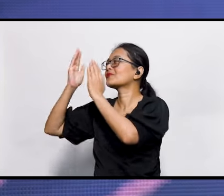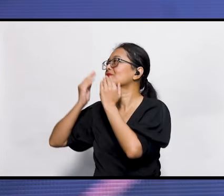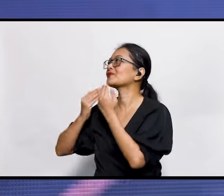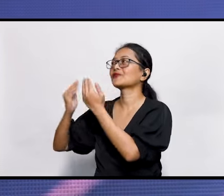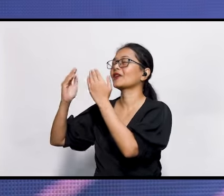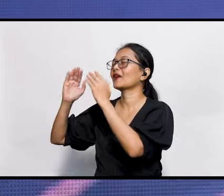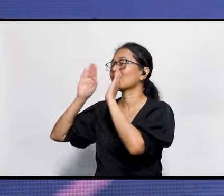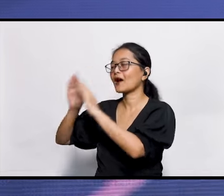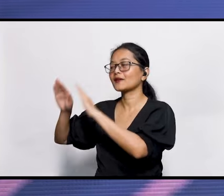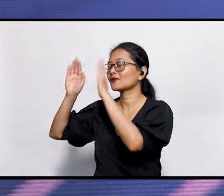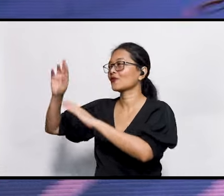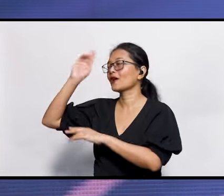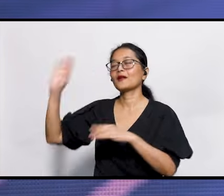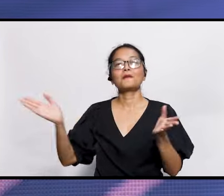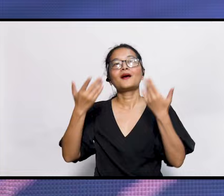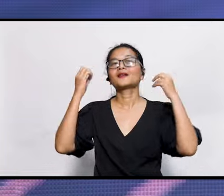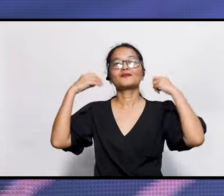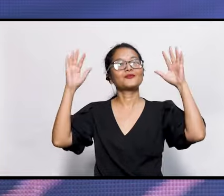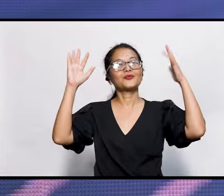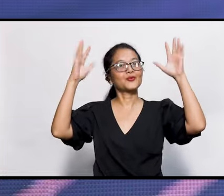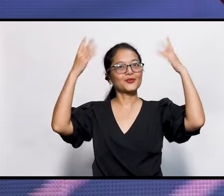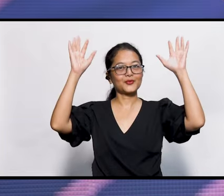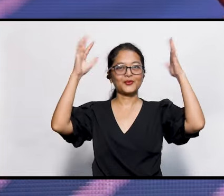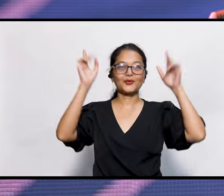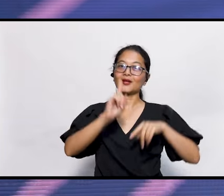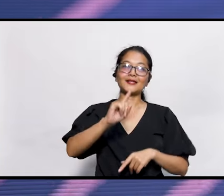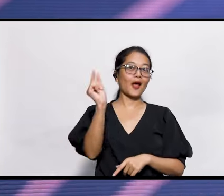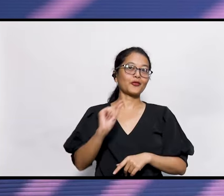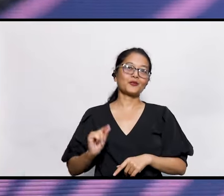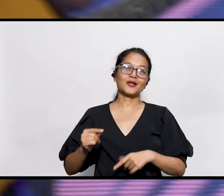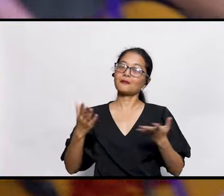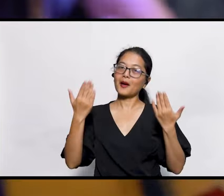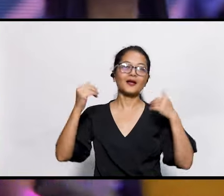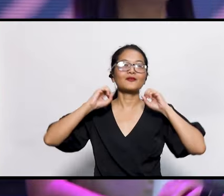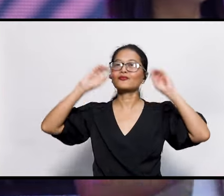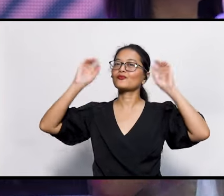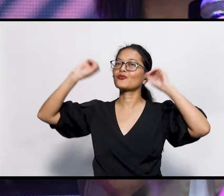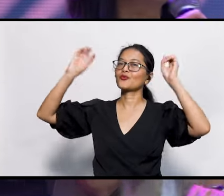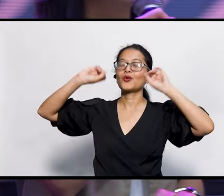Tuhan kita yes come on yes